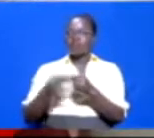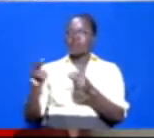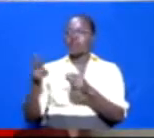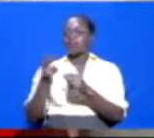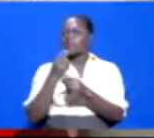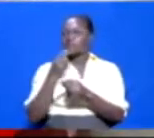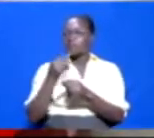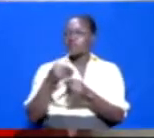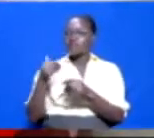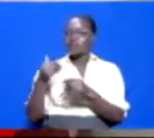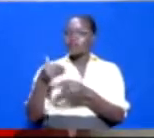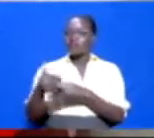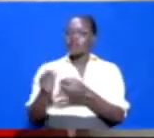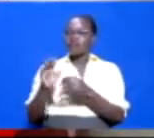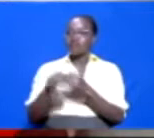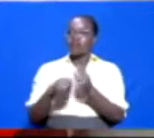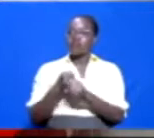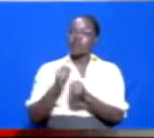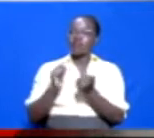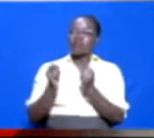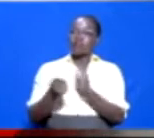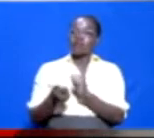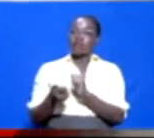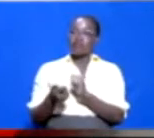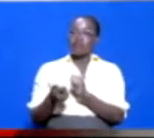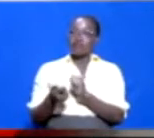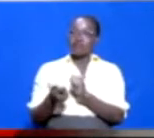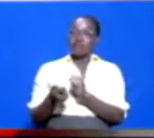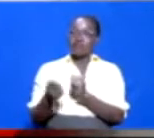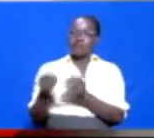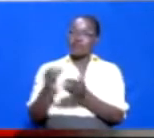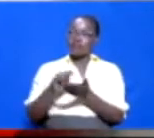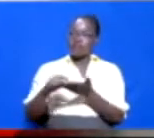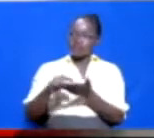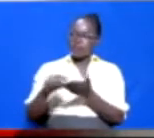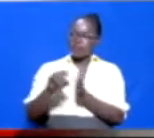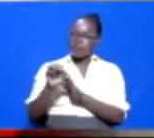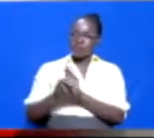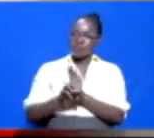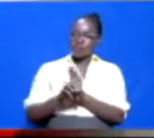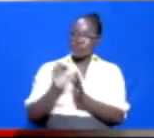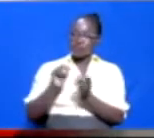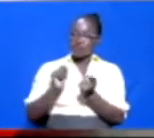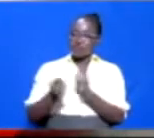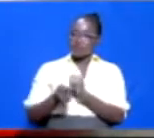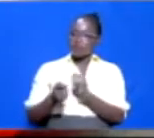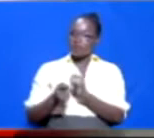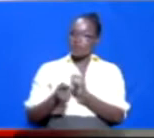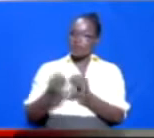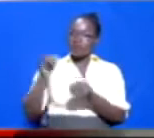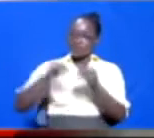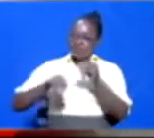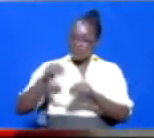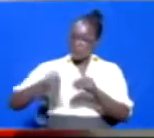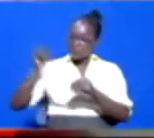So kugeuza hiyo ni zile sections za katiba ambayo ukigeuza lazima kuwe na referendum, kwa